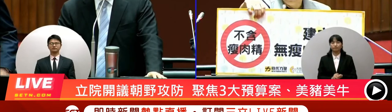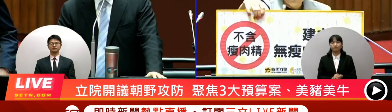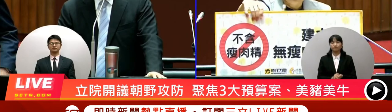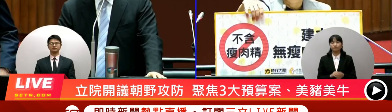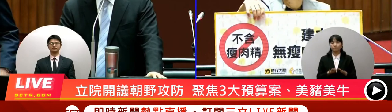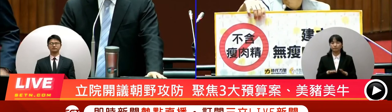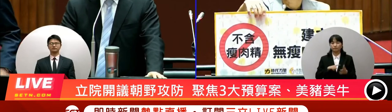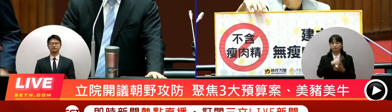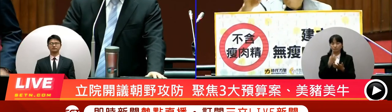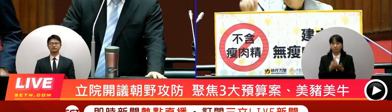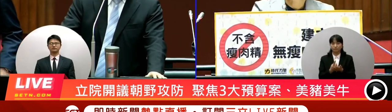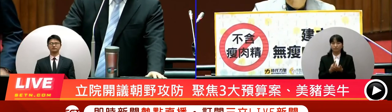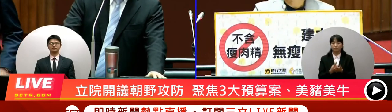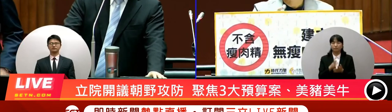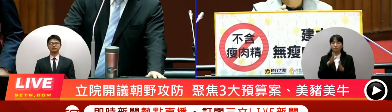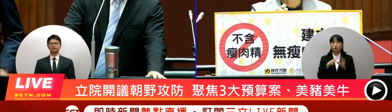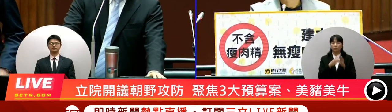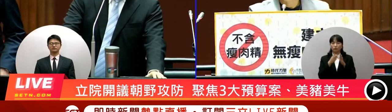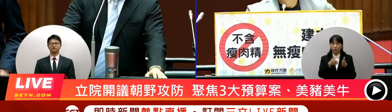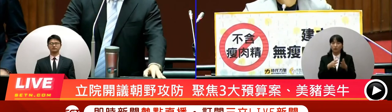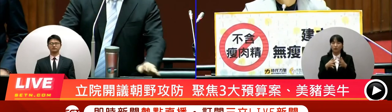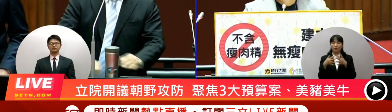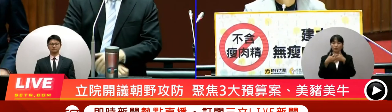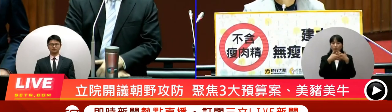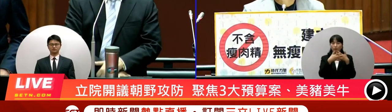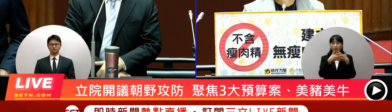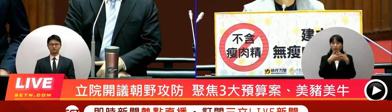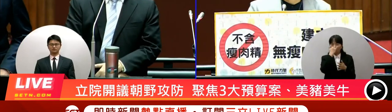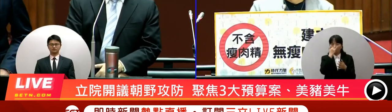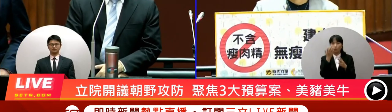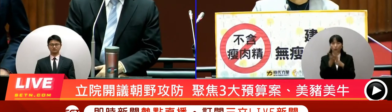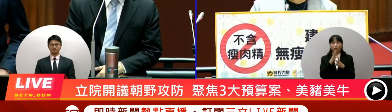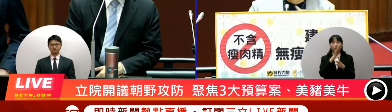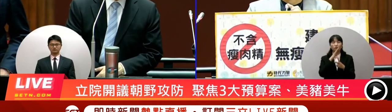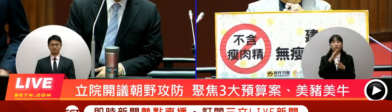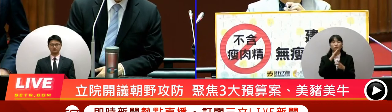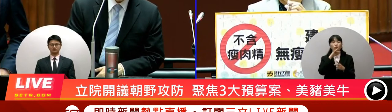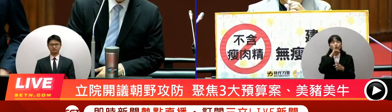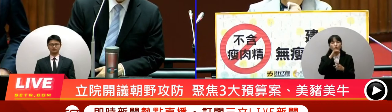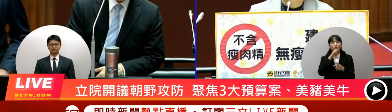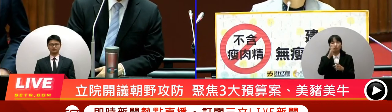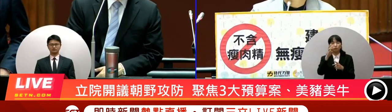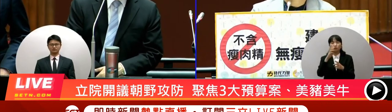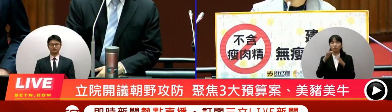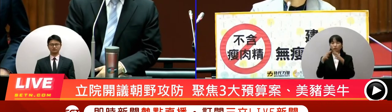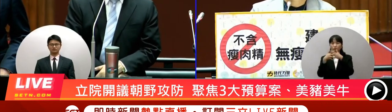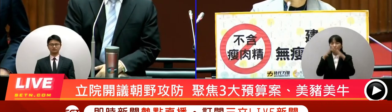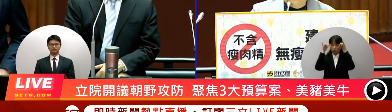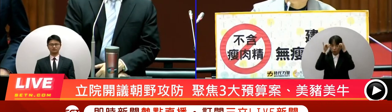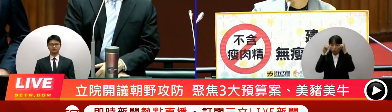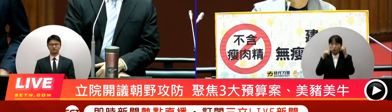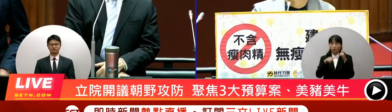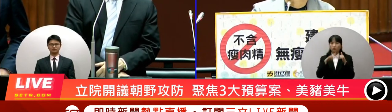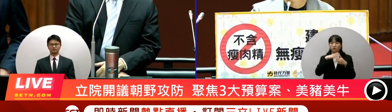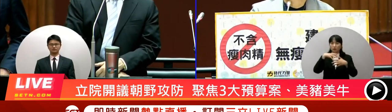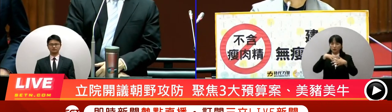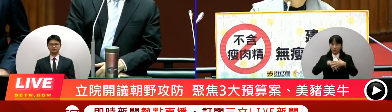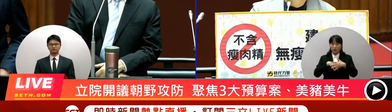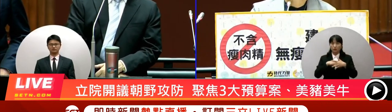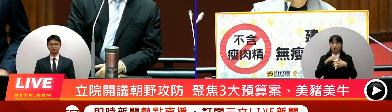我们整个有关美猪或者是30月龄的美牛，或者是内脏的问